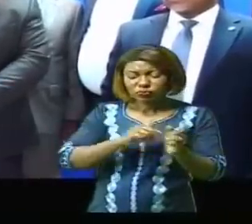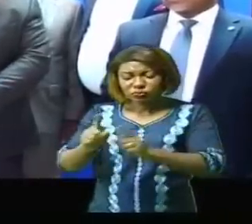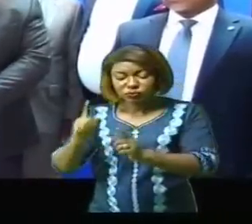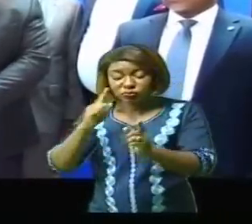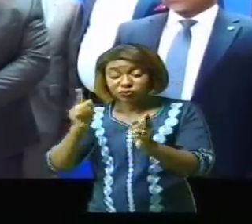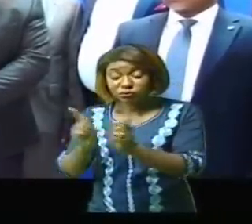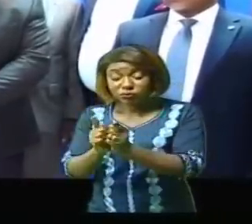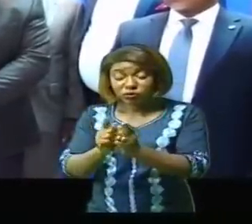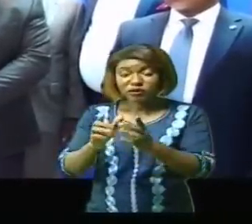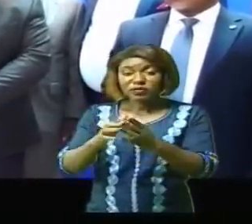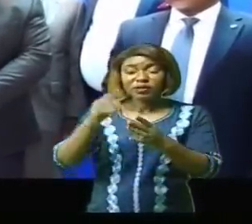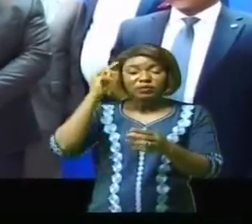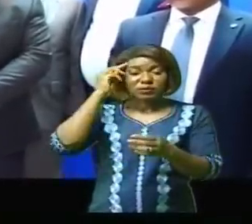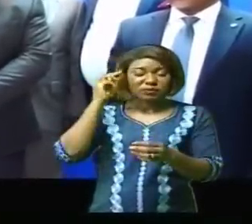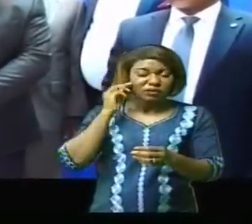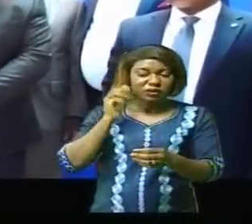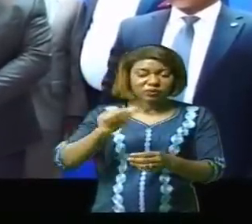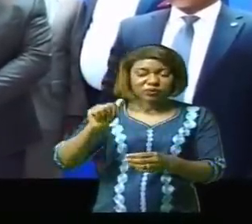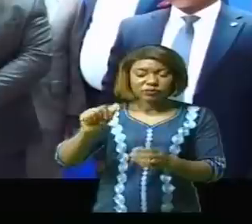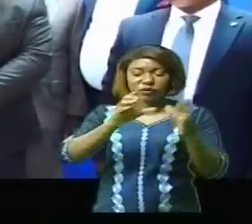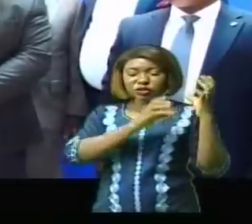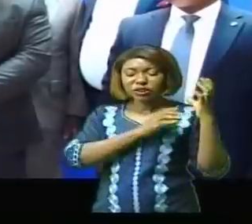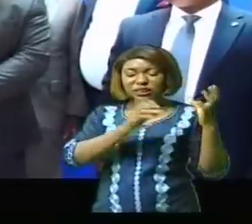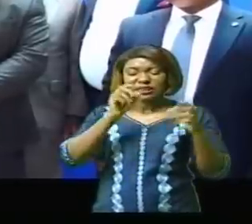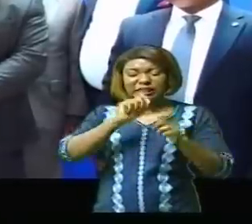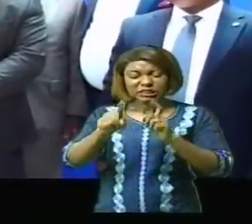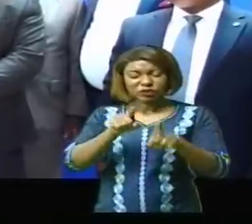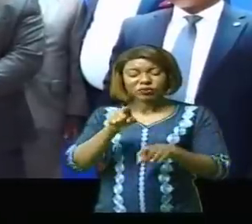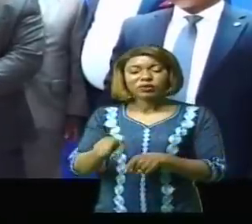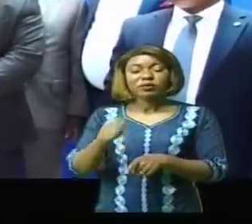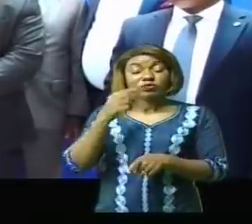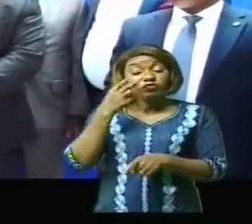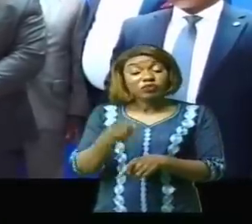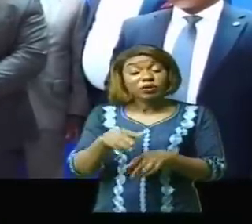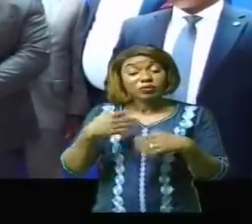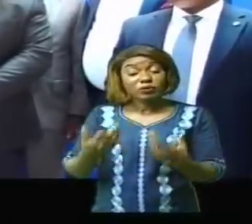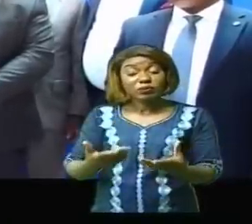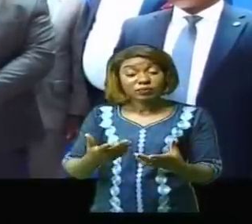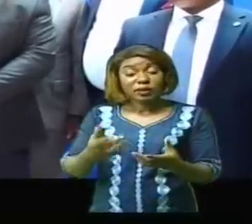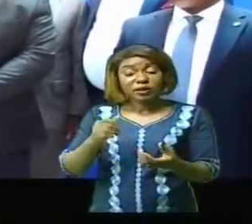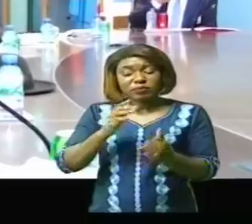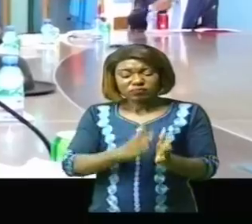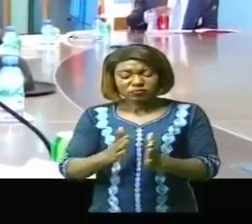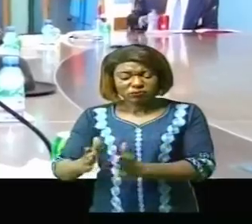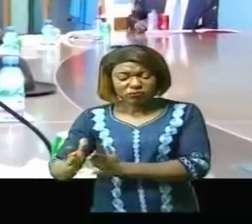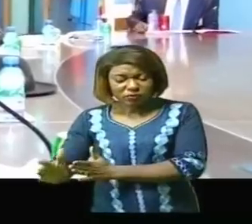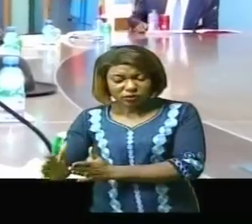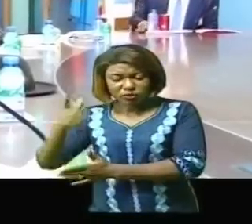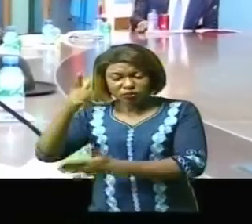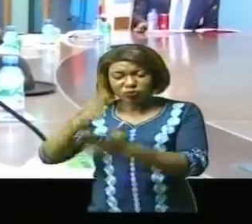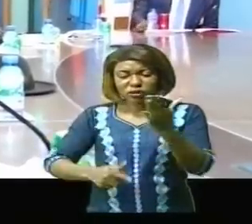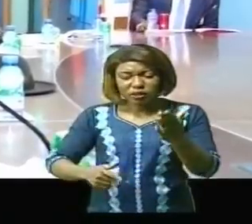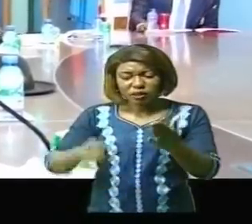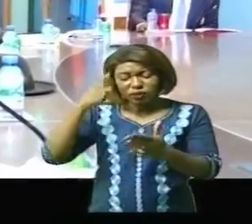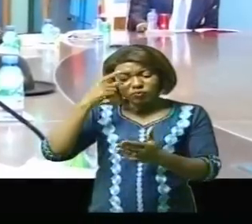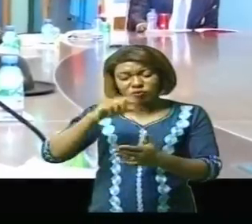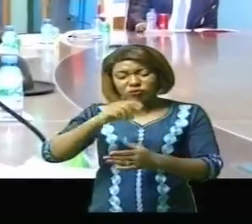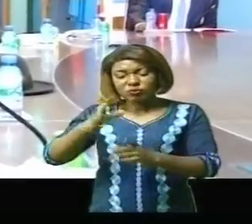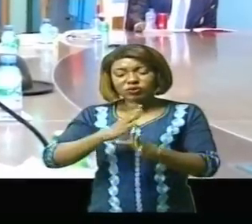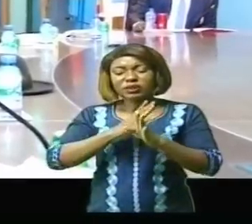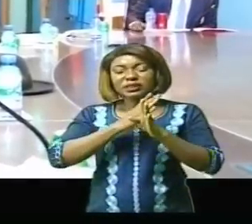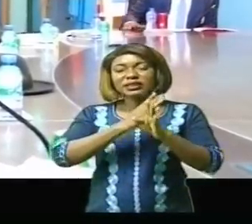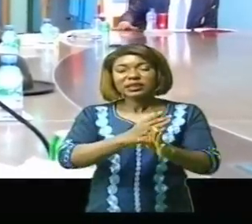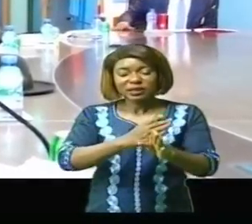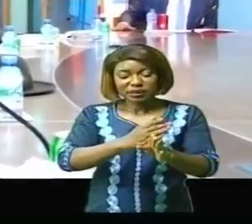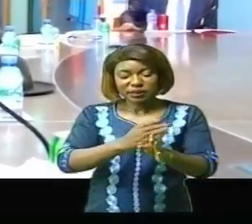ministre qui est en charge de ce secteur pour voir quelles sont les dispositions qui sont prises pour sécuriser